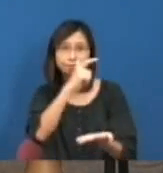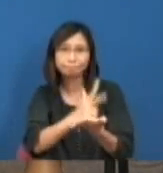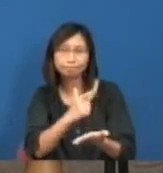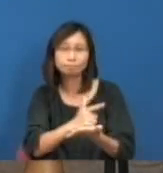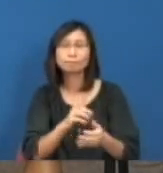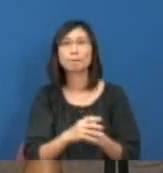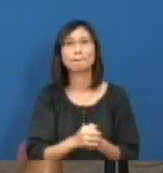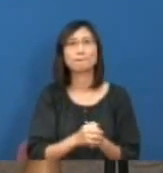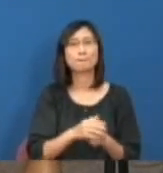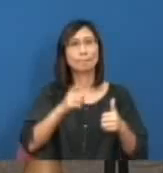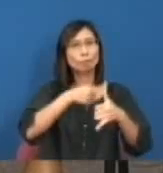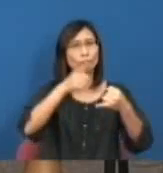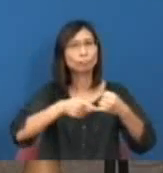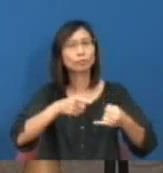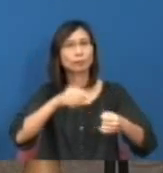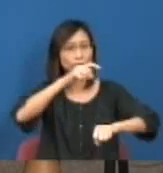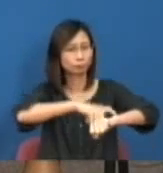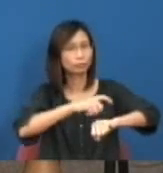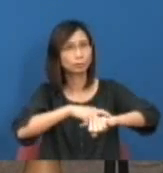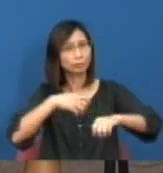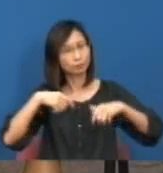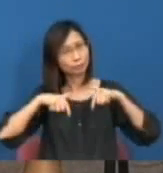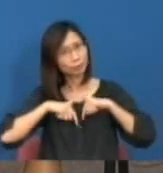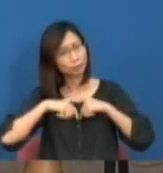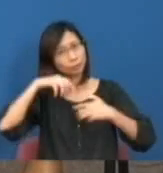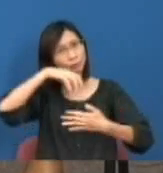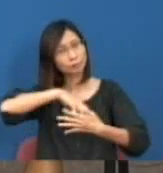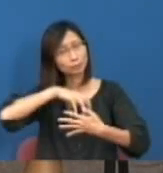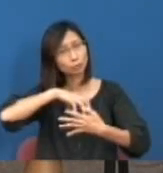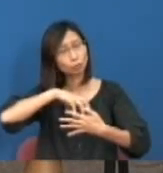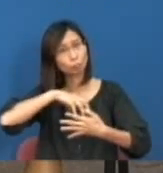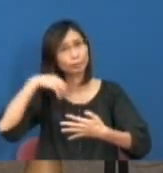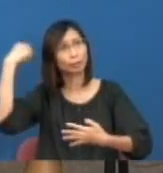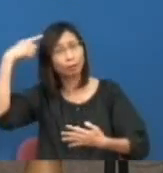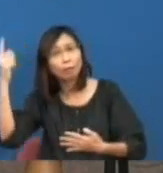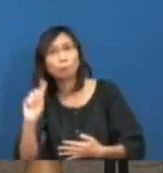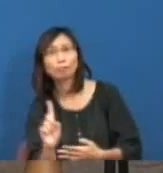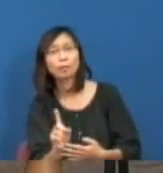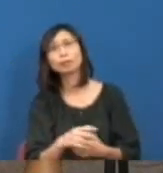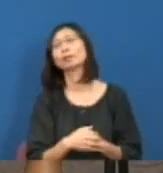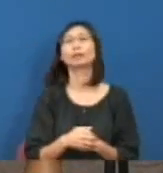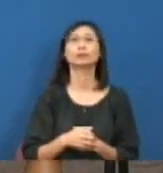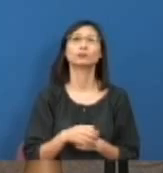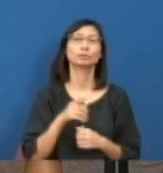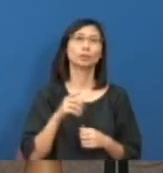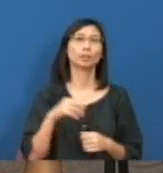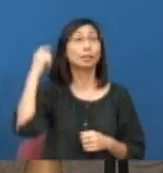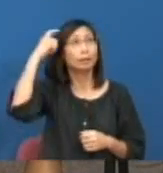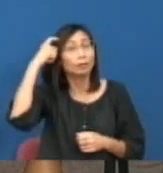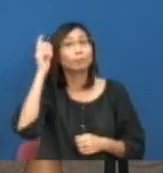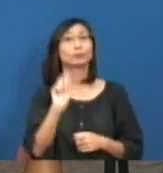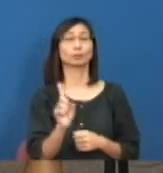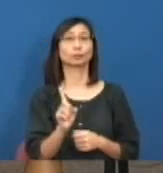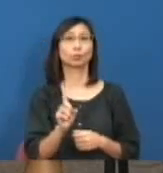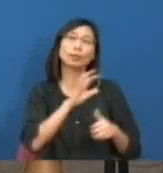底喺嗰段時間有咩心路歷程？佢做過乜嘢？因為佢點樣諗係一定影響佢作為一個社